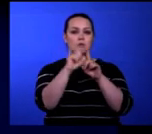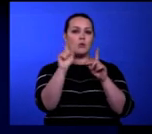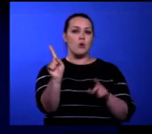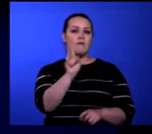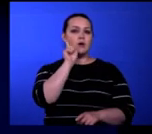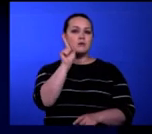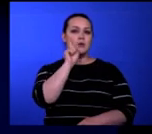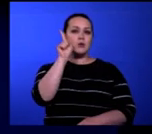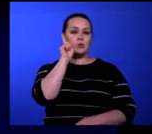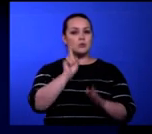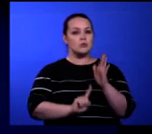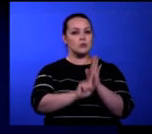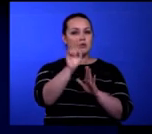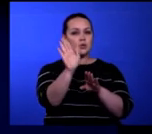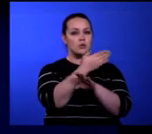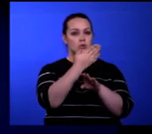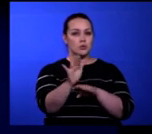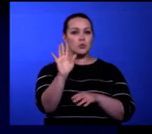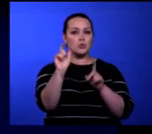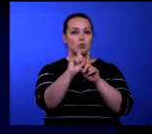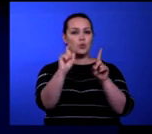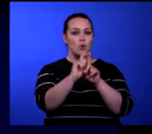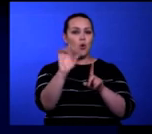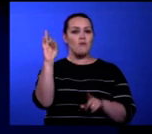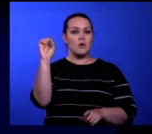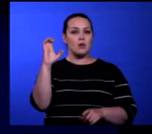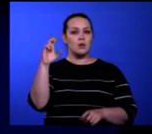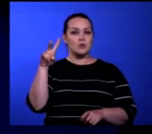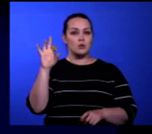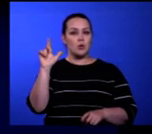Сначала делю я слово на слоги.